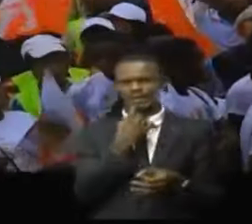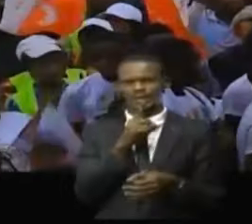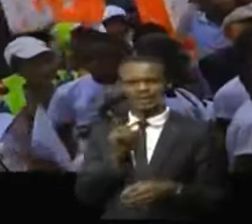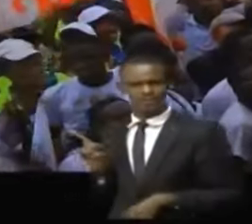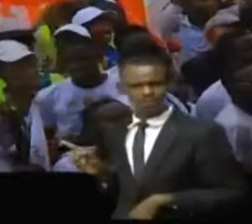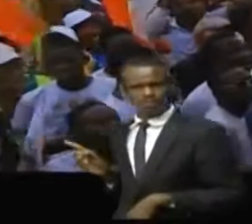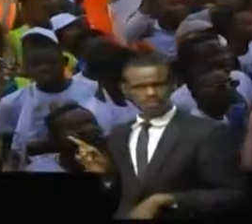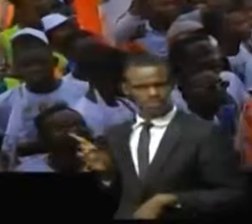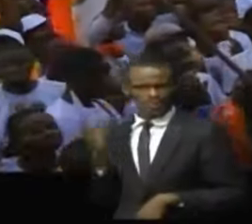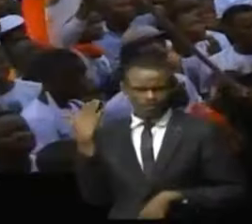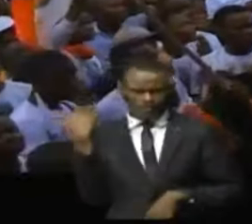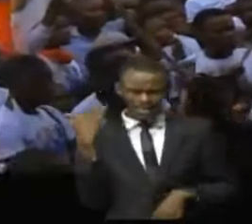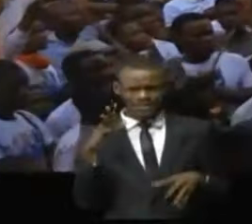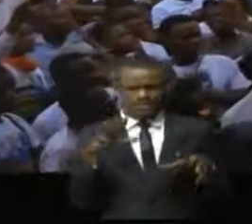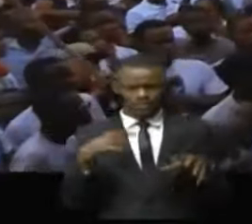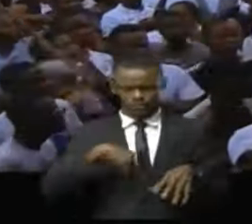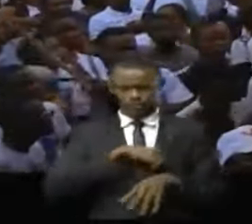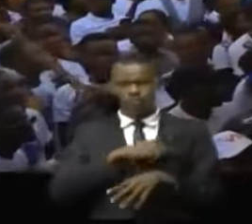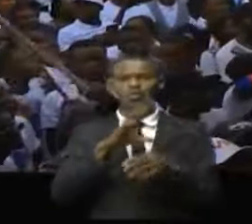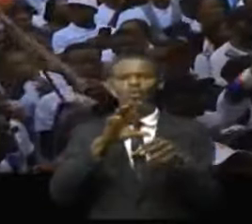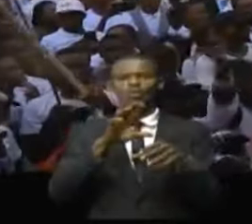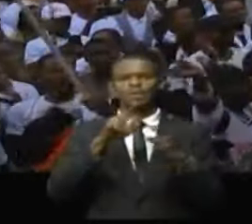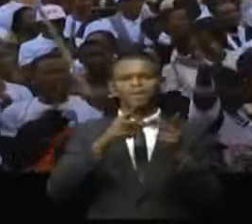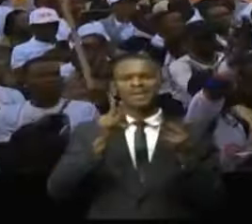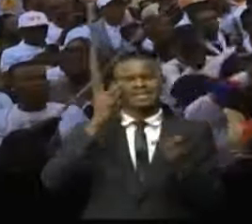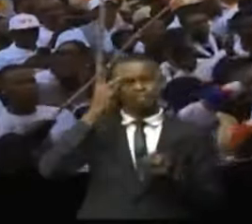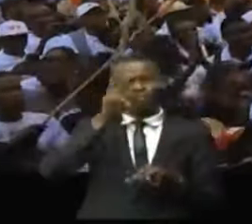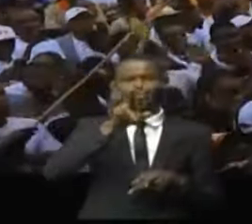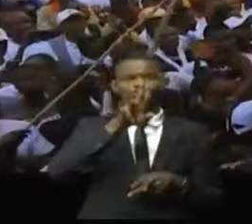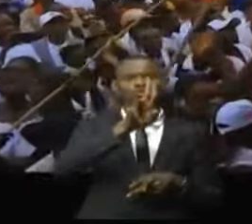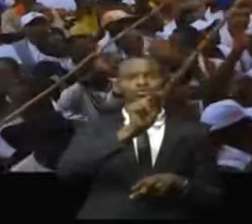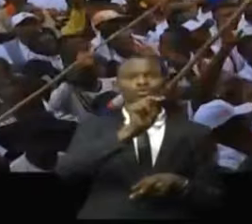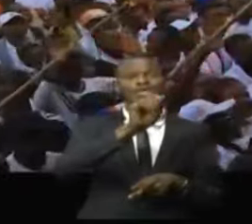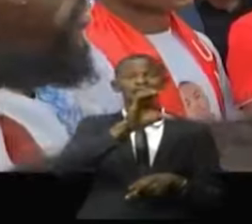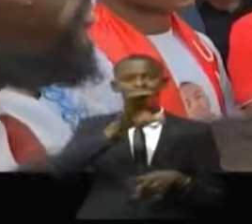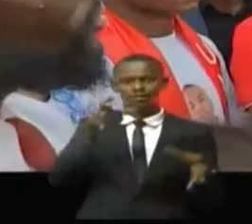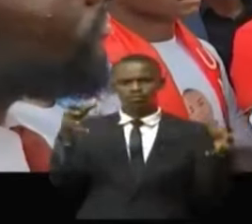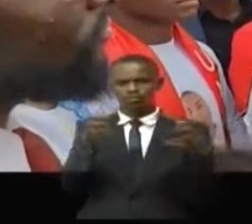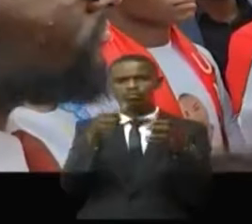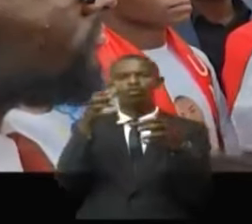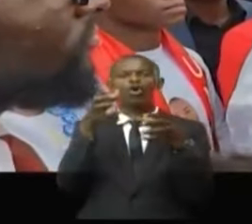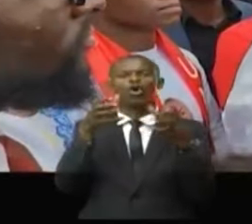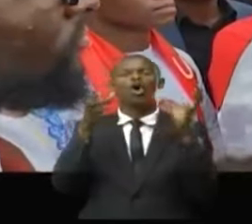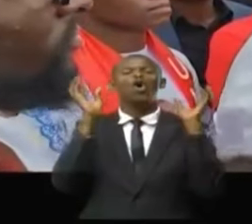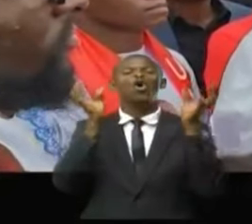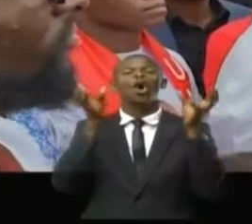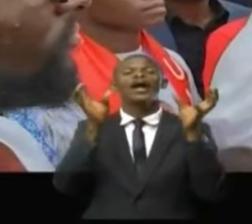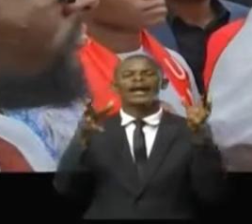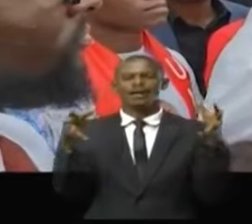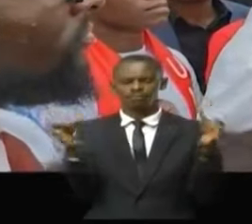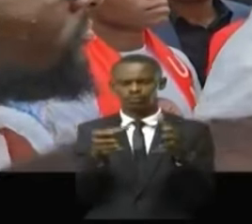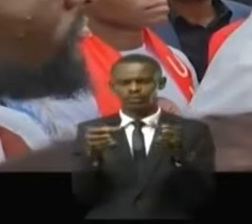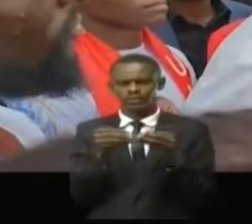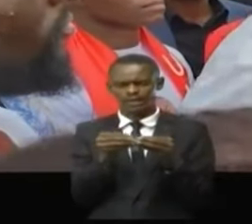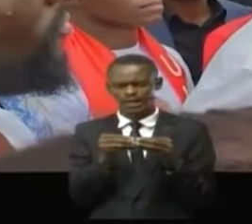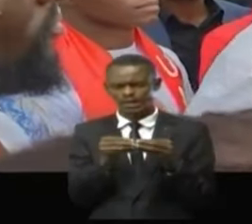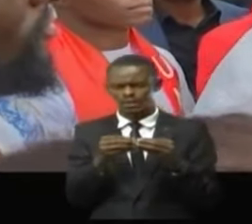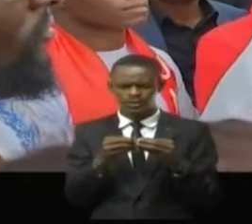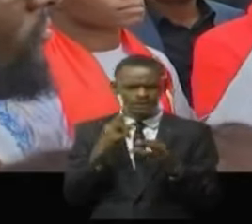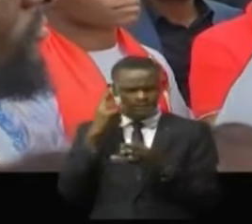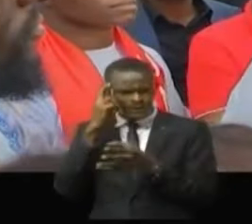il est congrès, il verra ma résolution Fulani. Il a Mouchakula,